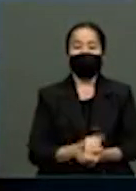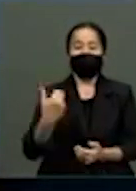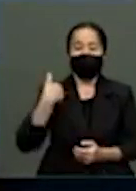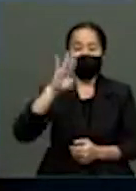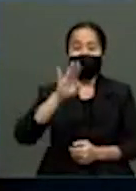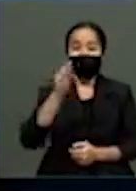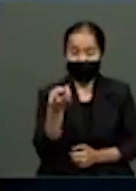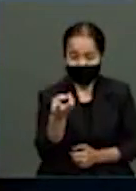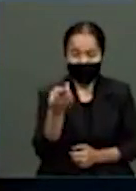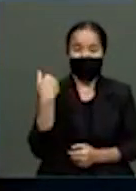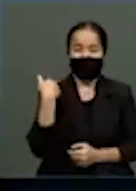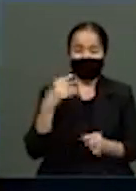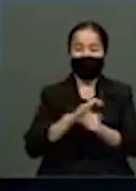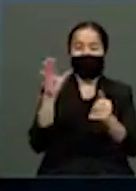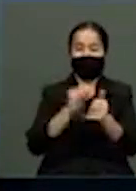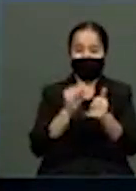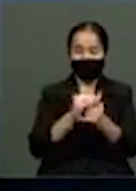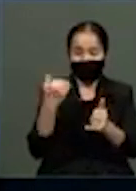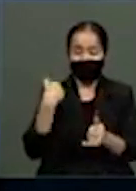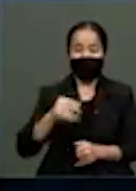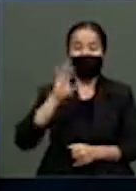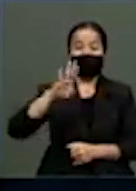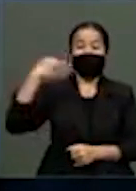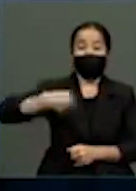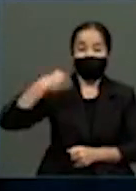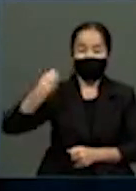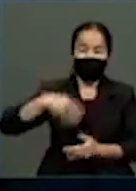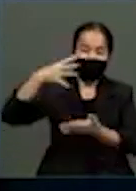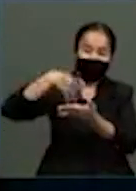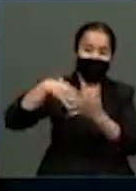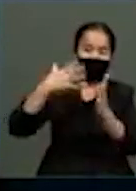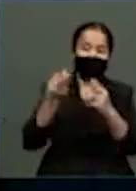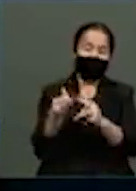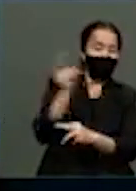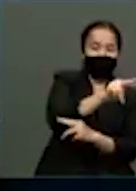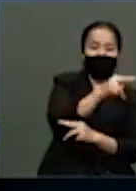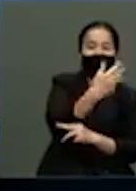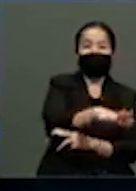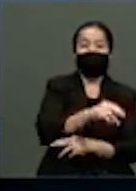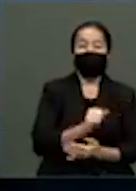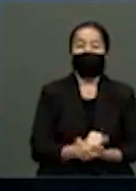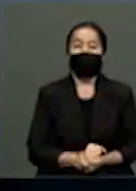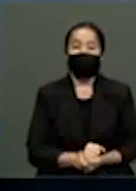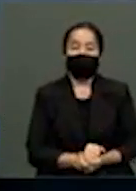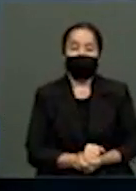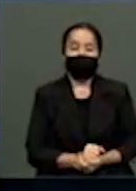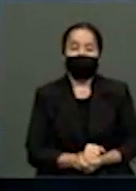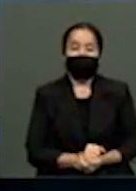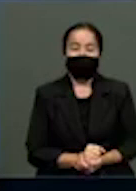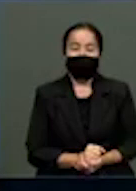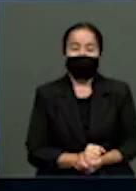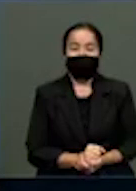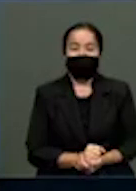ที่ยังมีพบเชื้อภายใน14วันส่วนบางพลัดนั้นไม่มีรายงานใน14วันแล้วนะครับส่วนพอมาพูดตรงนี้เสร็จ